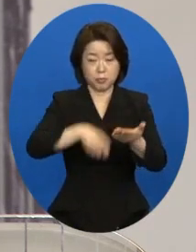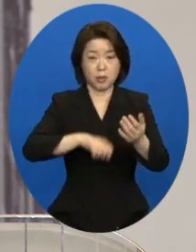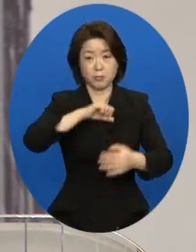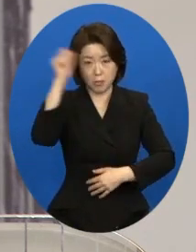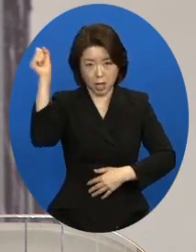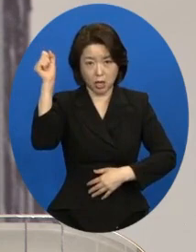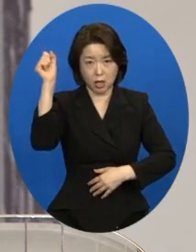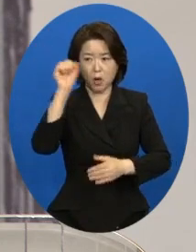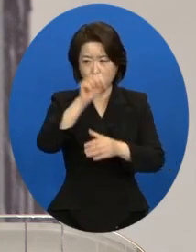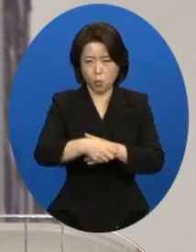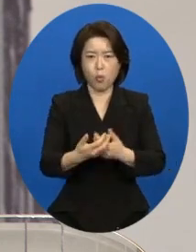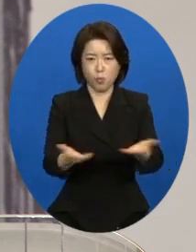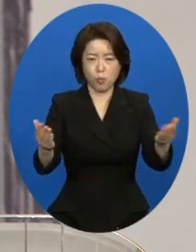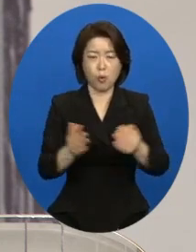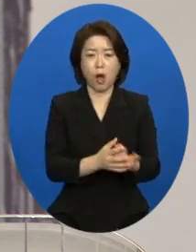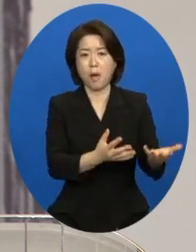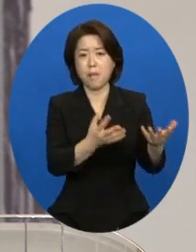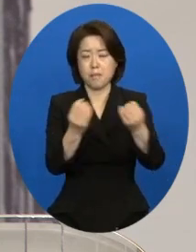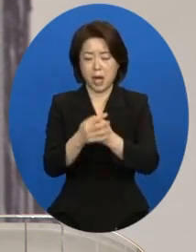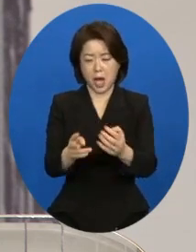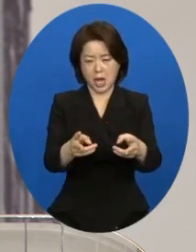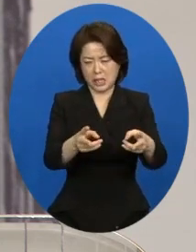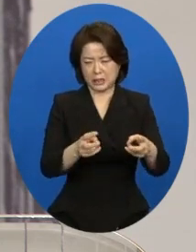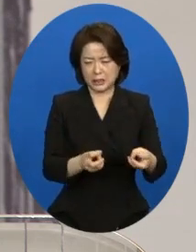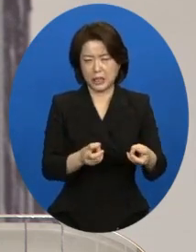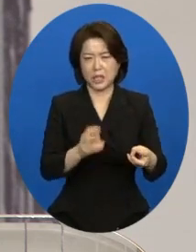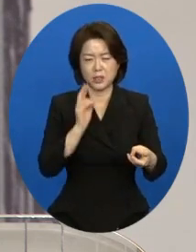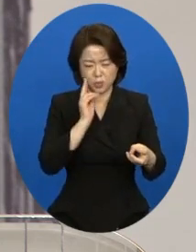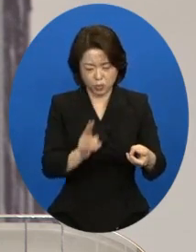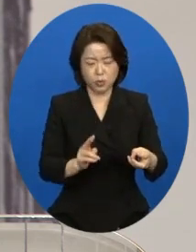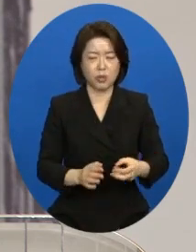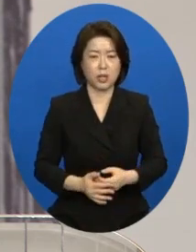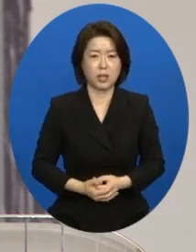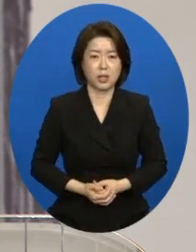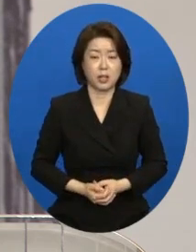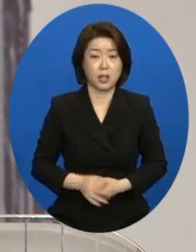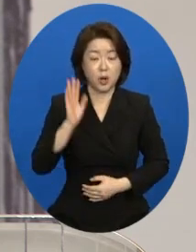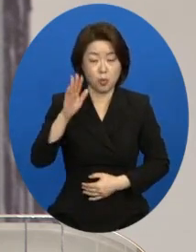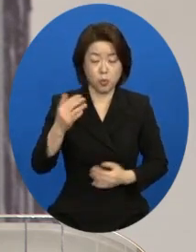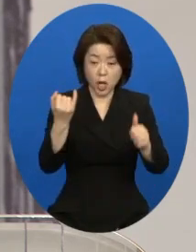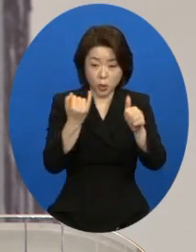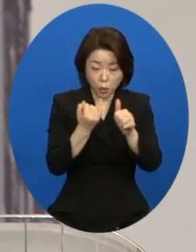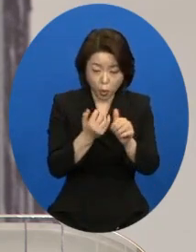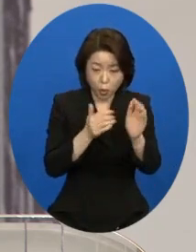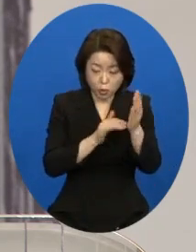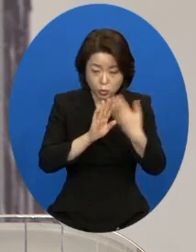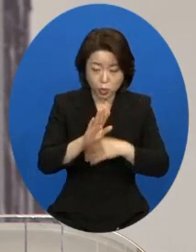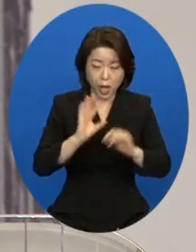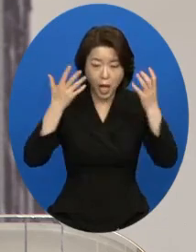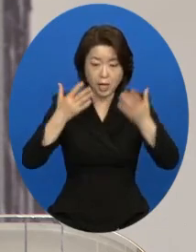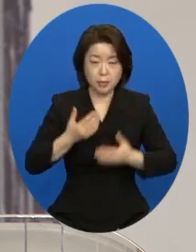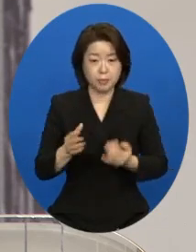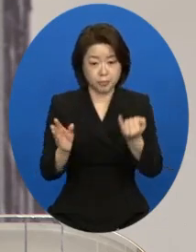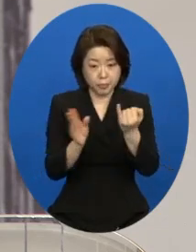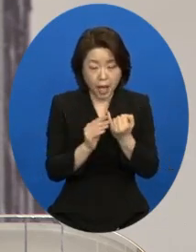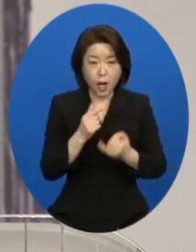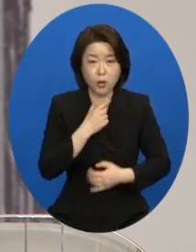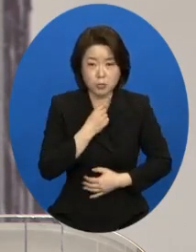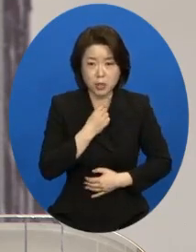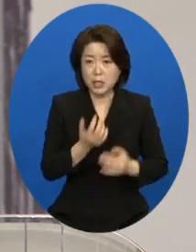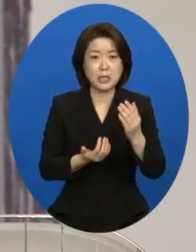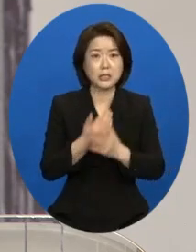되면서 많은 낙태가 이루어졌는데요. 어쨌든 나중에 결혼을 해서 아이를 가지려고 하는데 생기질 않아요. 물론